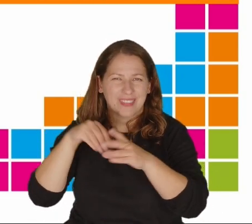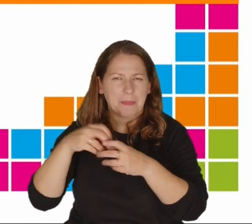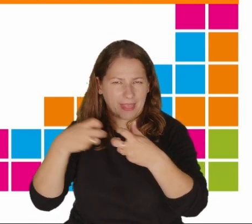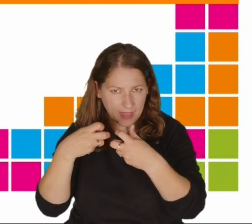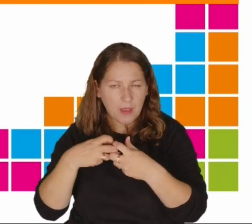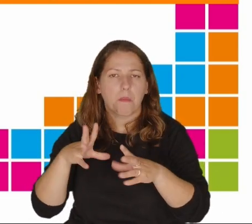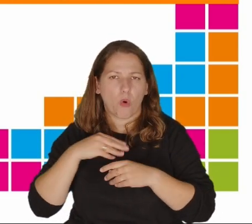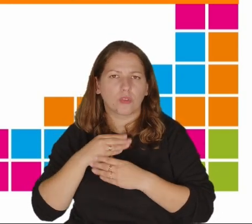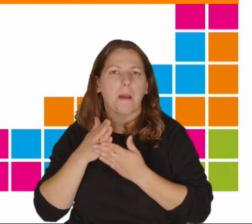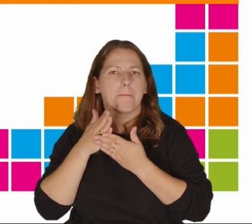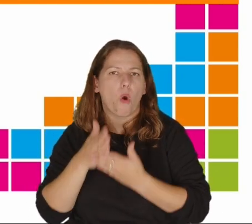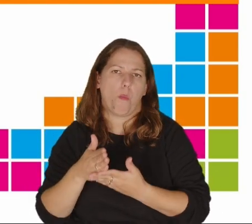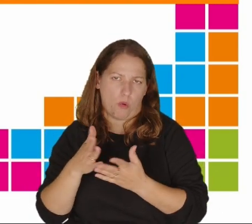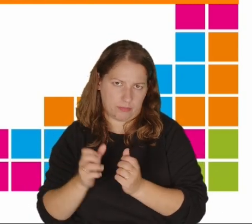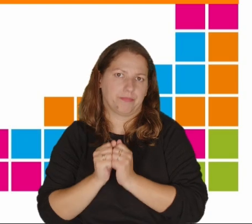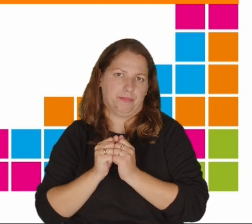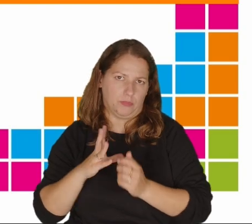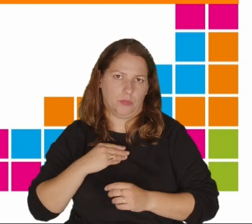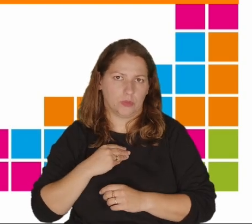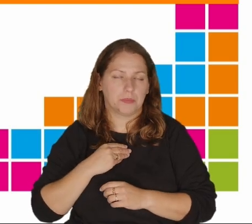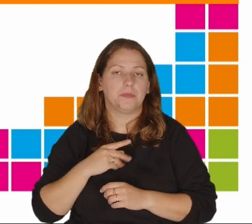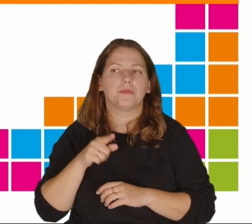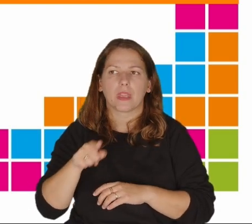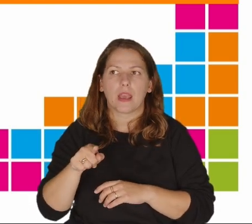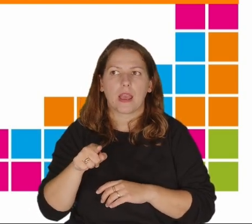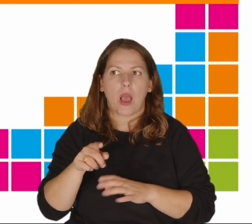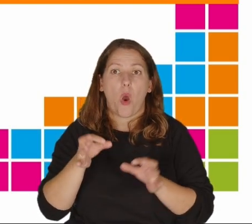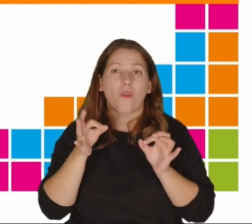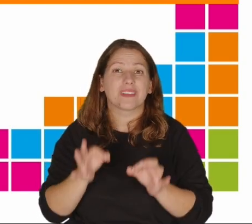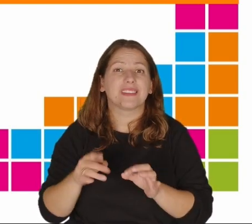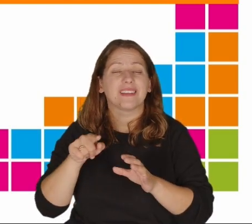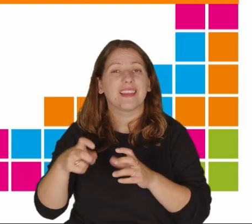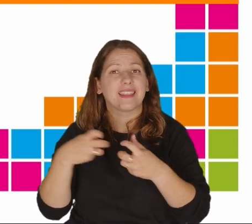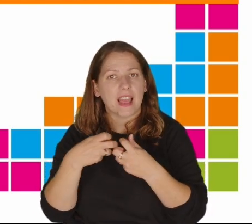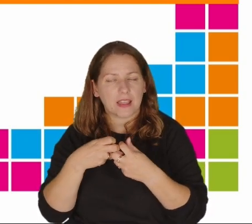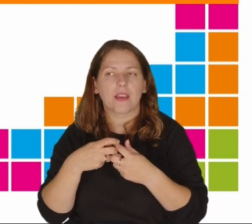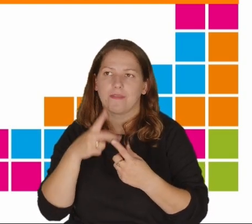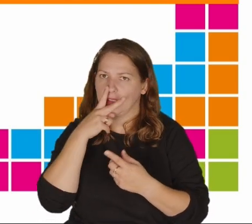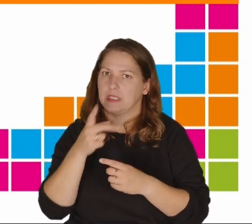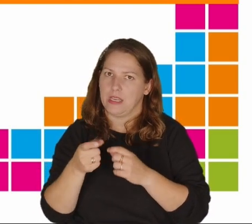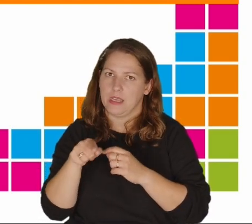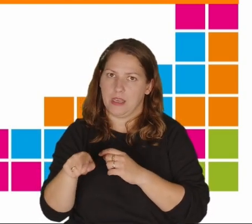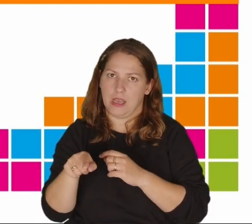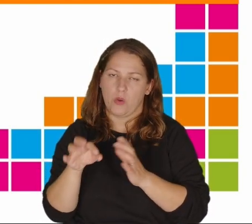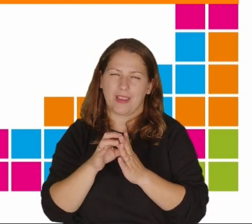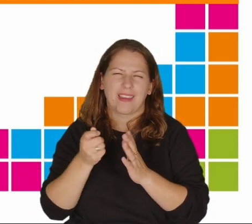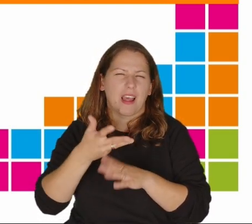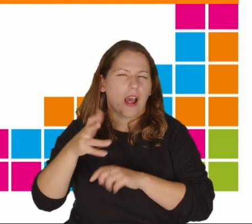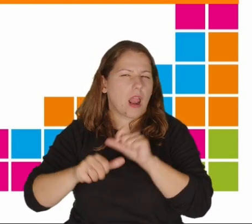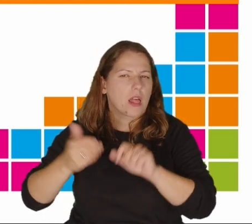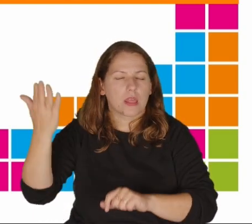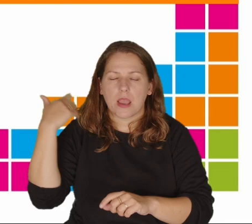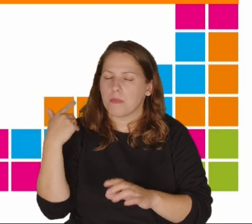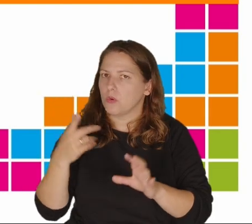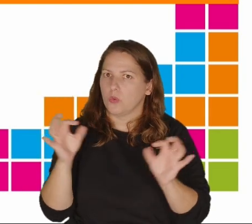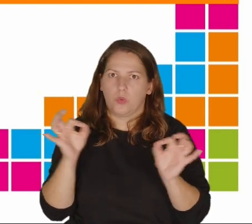można uzyskać pomoc. Więc mam wrażenie, że tutaj w tym oficjalnym internecie to zjawisko, które kilka lat temu było takie